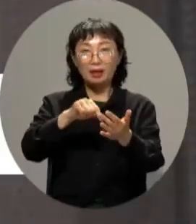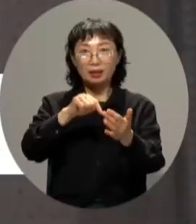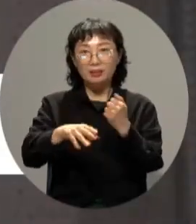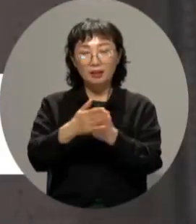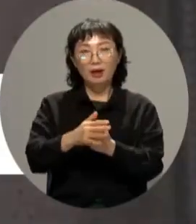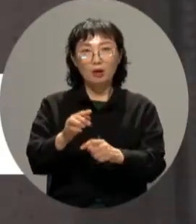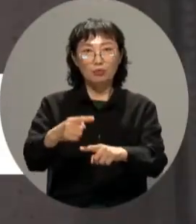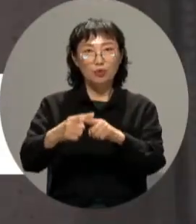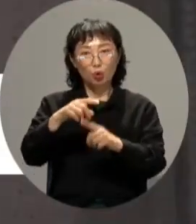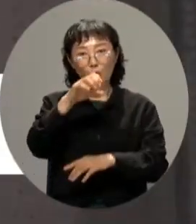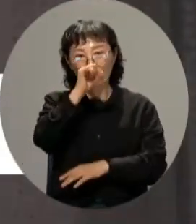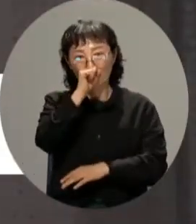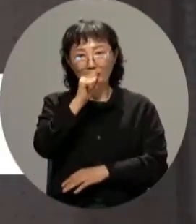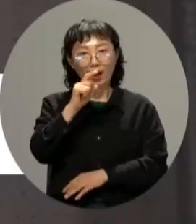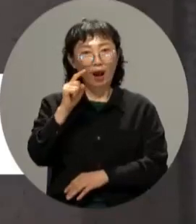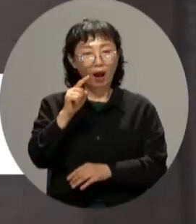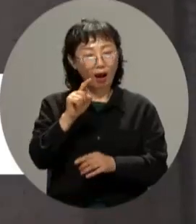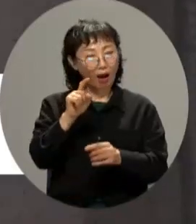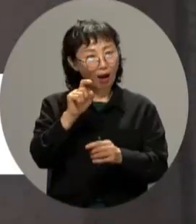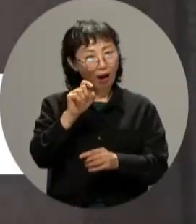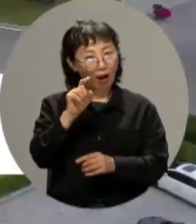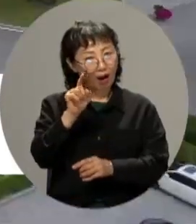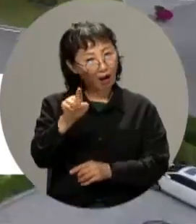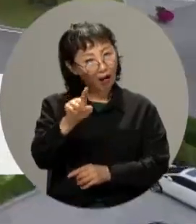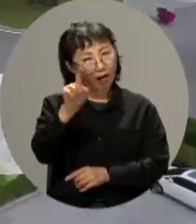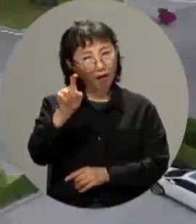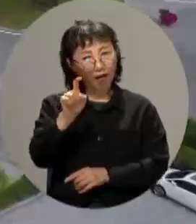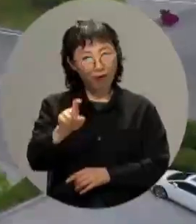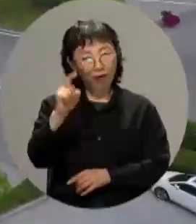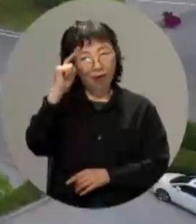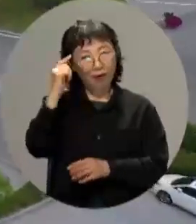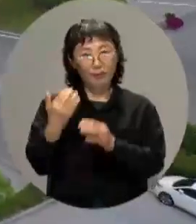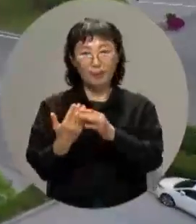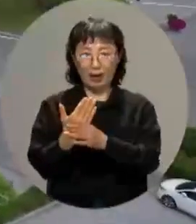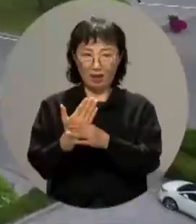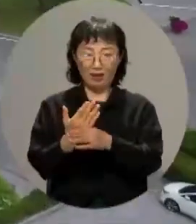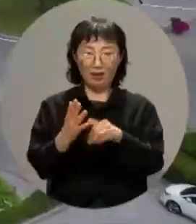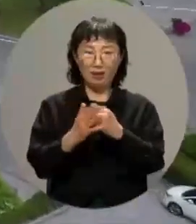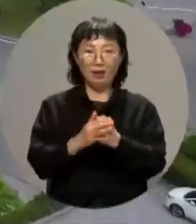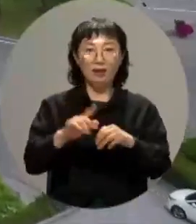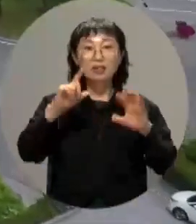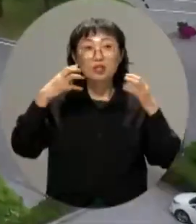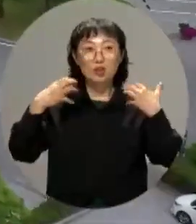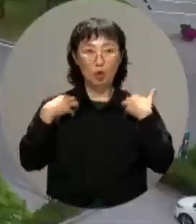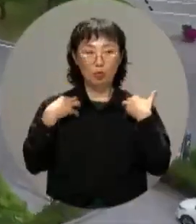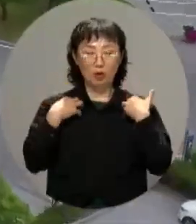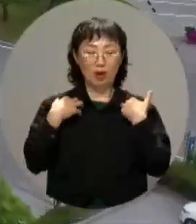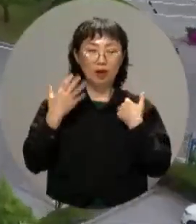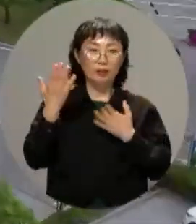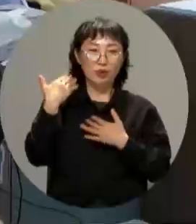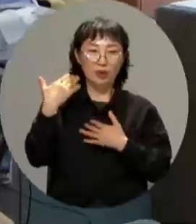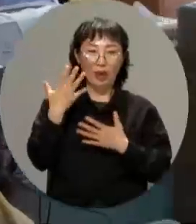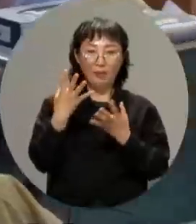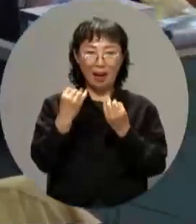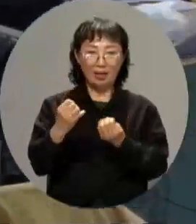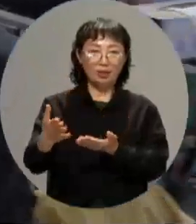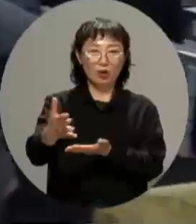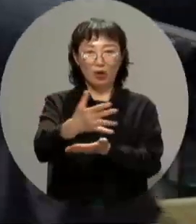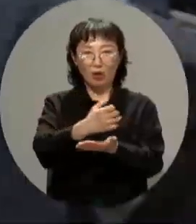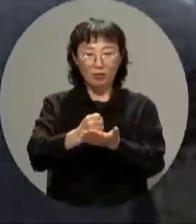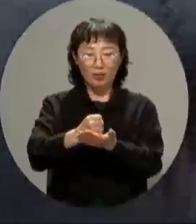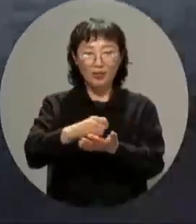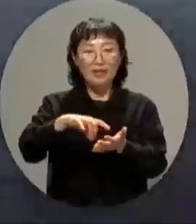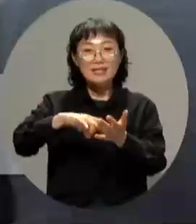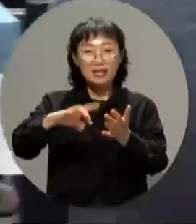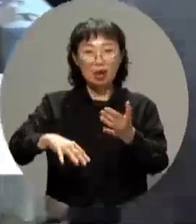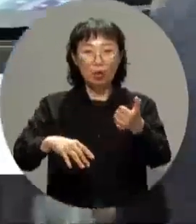좋기만 한 것인가 이러한 생각도 또 가져볼 수가 있겠습니다. 김제 씨는 정부가 지난해 많이 거친 세금 53조